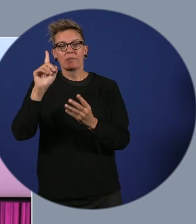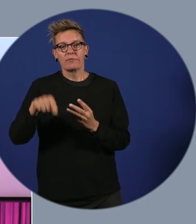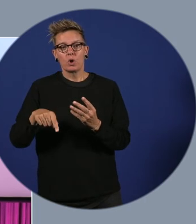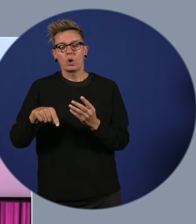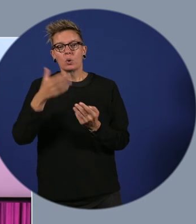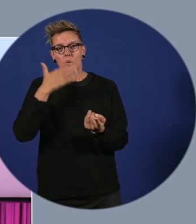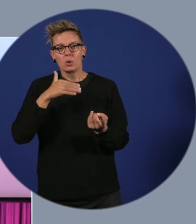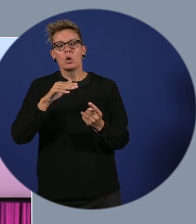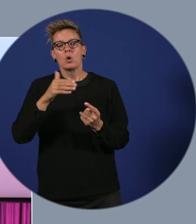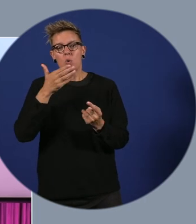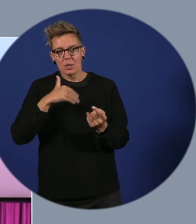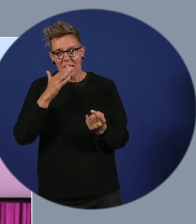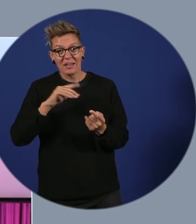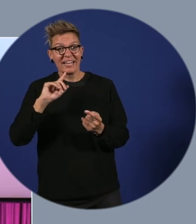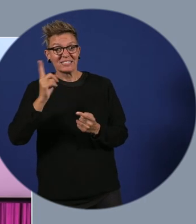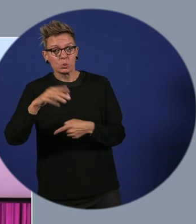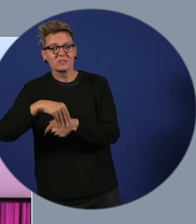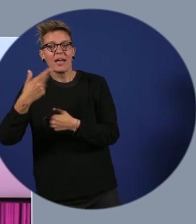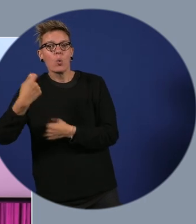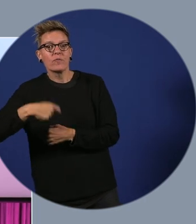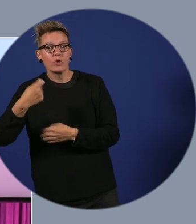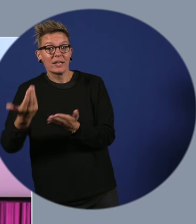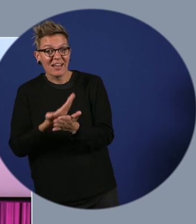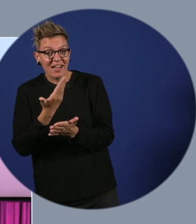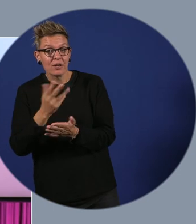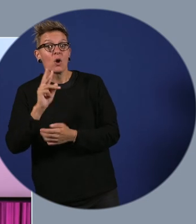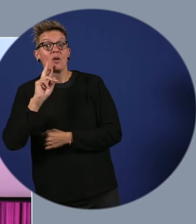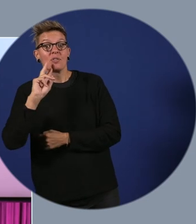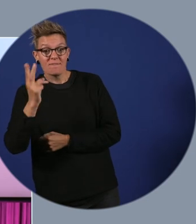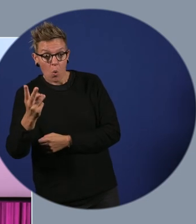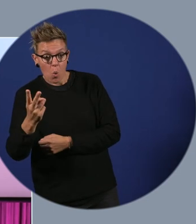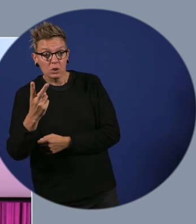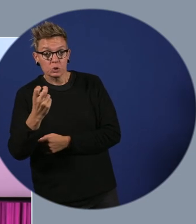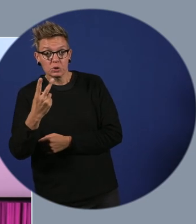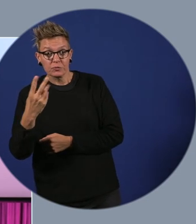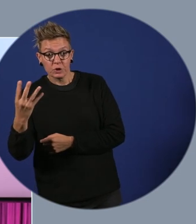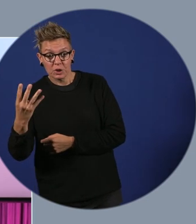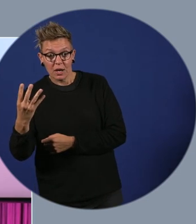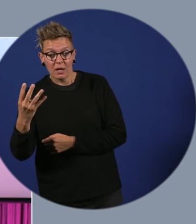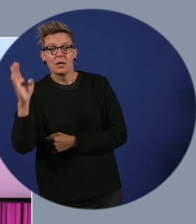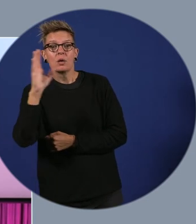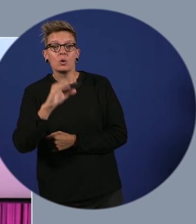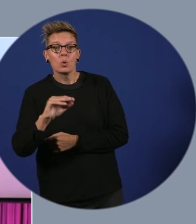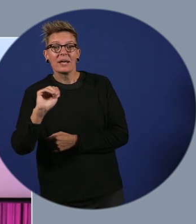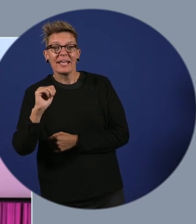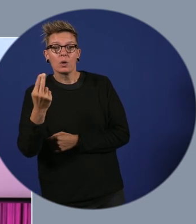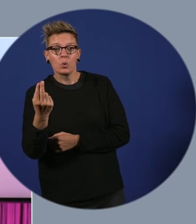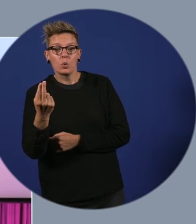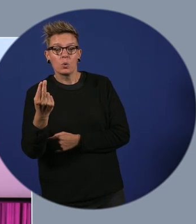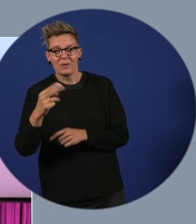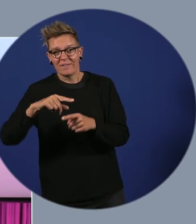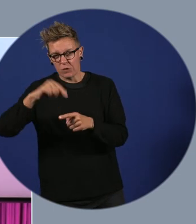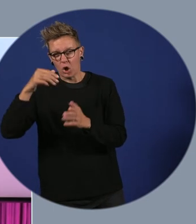nästa år så är Sverige ordförandeland. Och året efter det, alltså 2024, så är det faktiskt dags för EU, eller